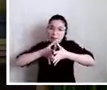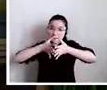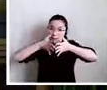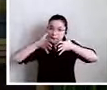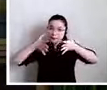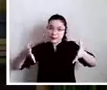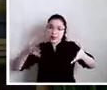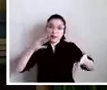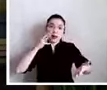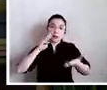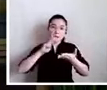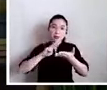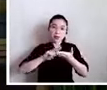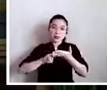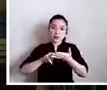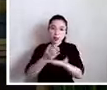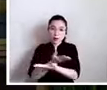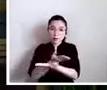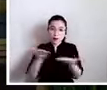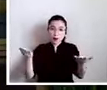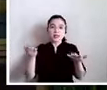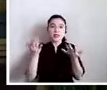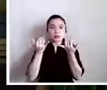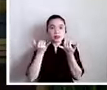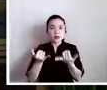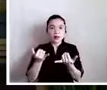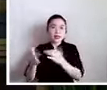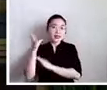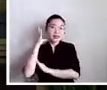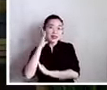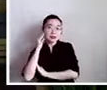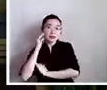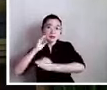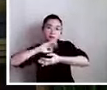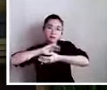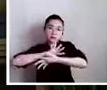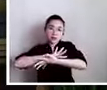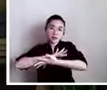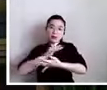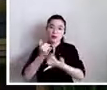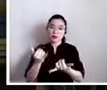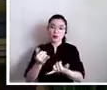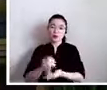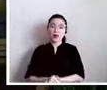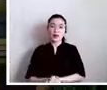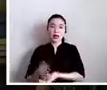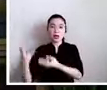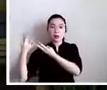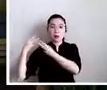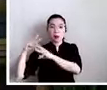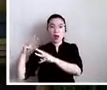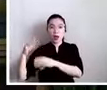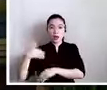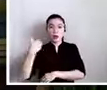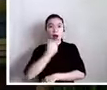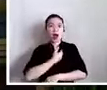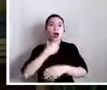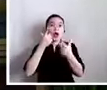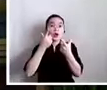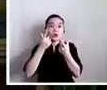this point of time that we experience this pandemic, that while we are doing our good work, hinaot